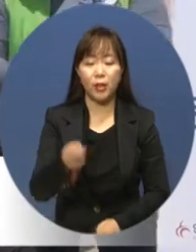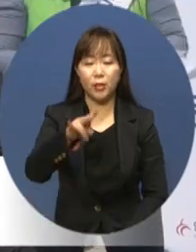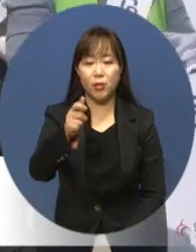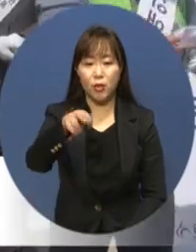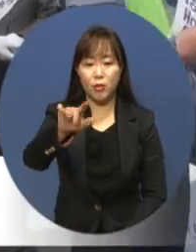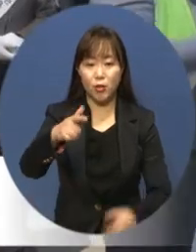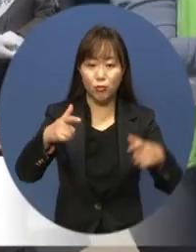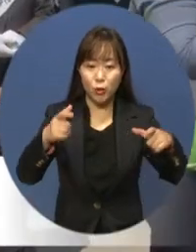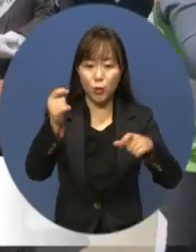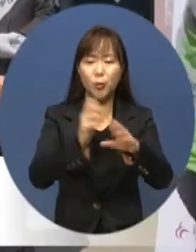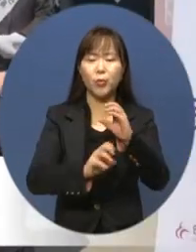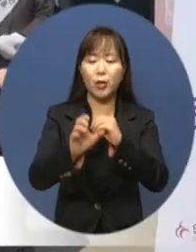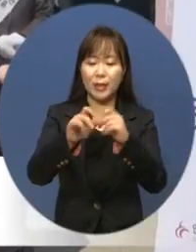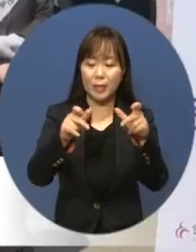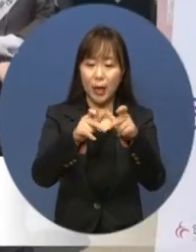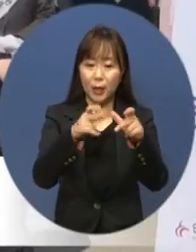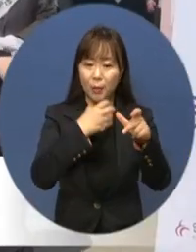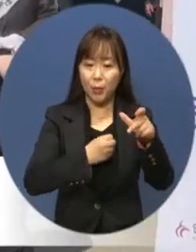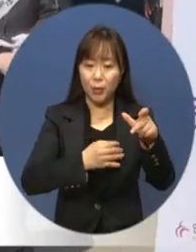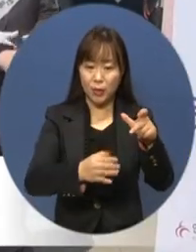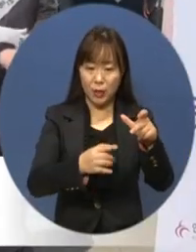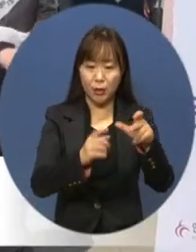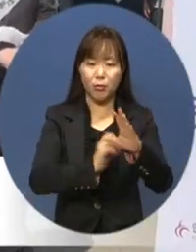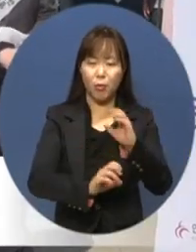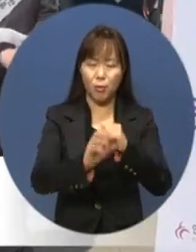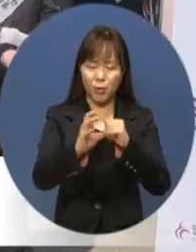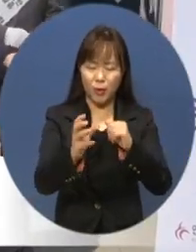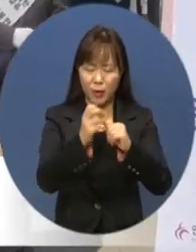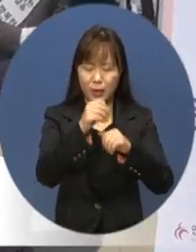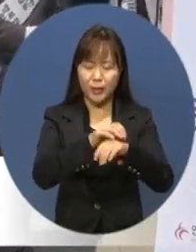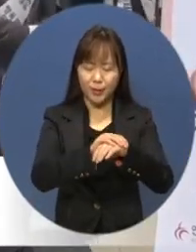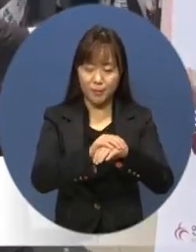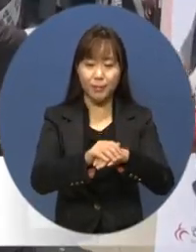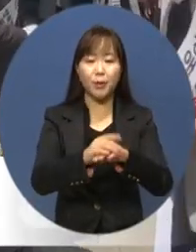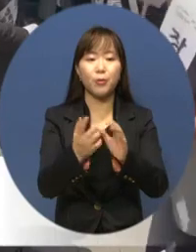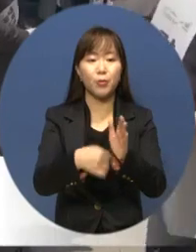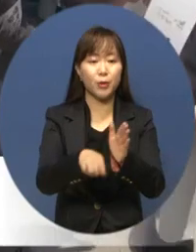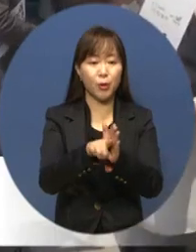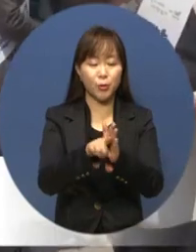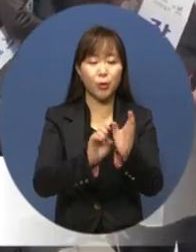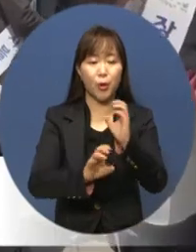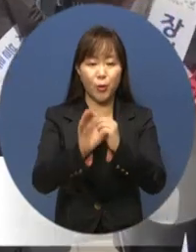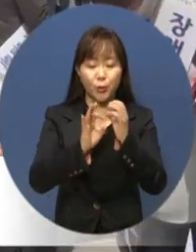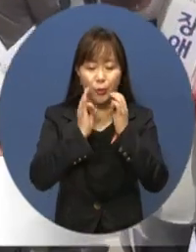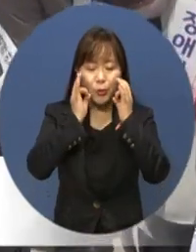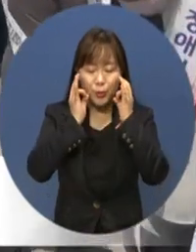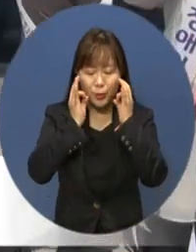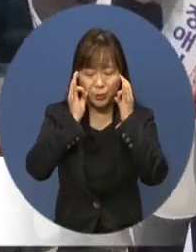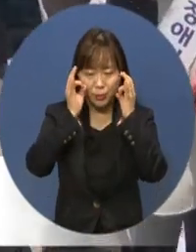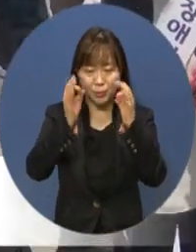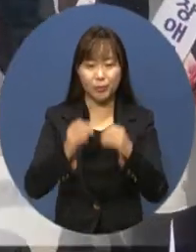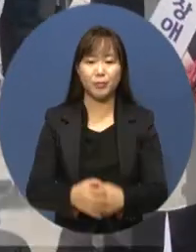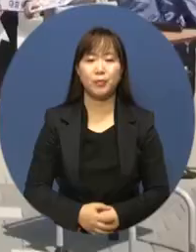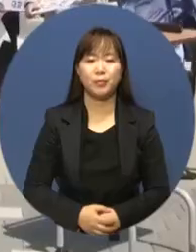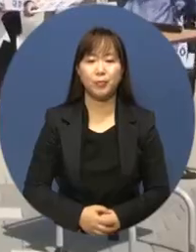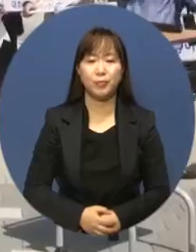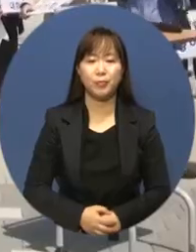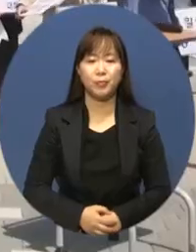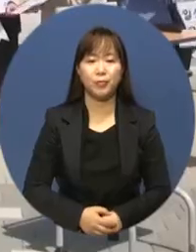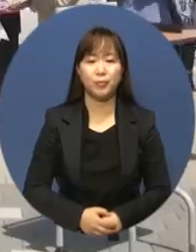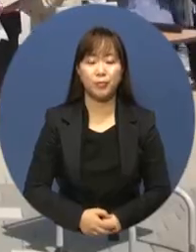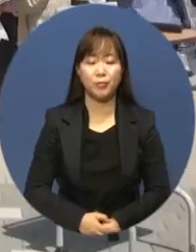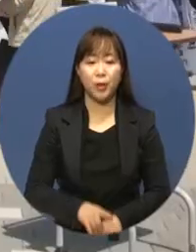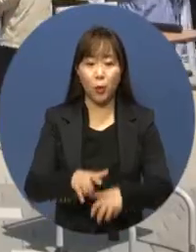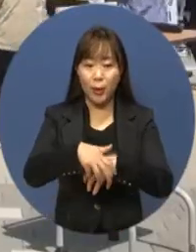연천군은 좀 더 장애인 복지에 성숙한 정착을 위해서 더욱더 노력을 하려고 합니다.